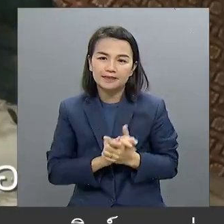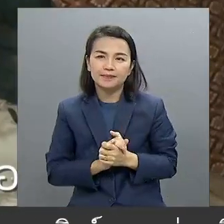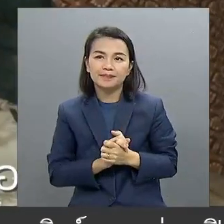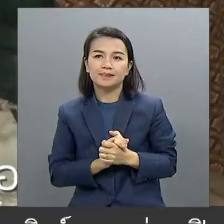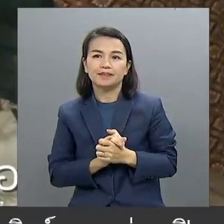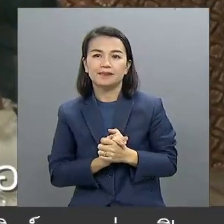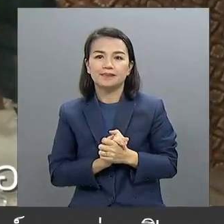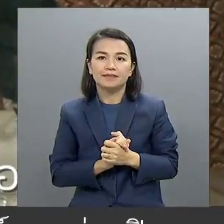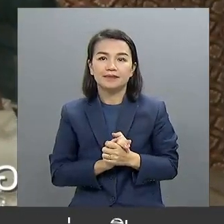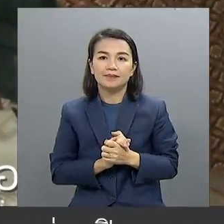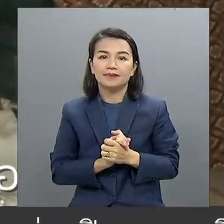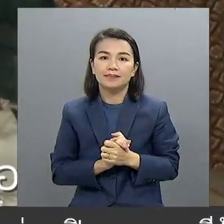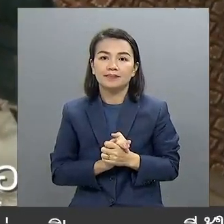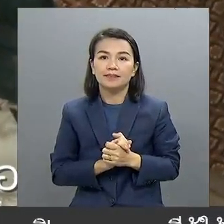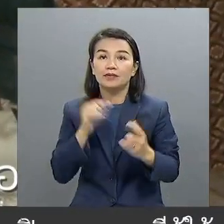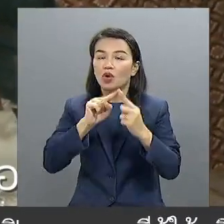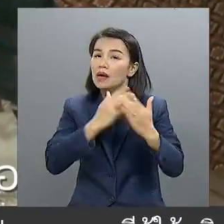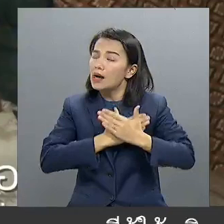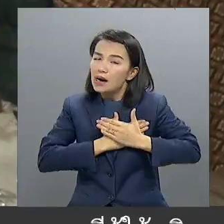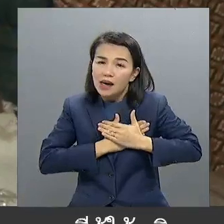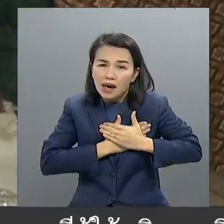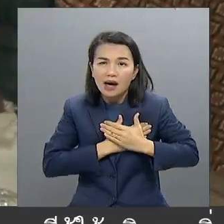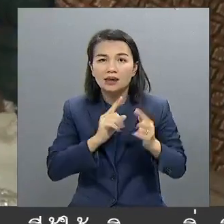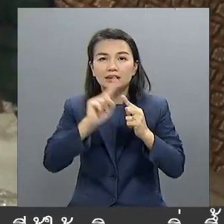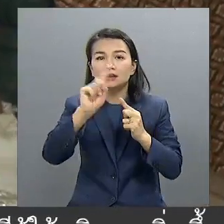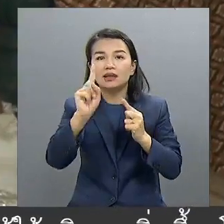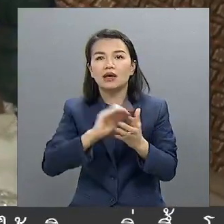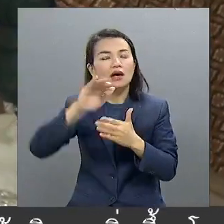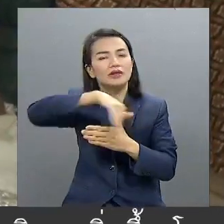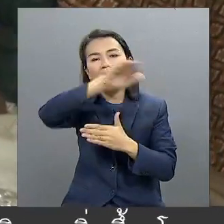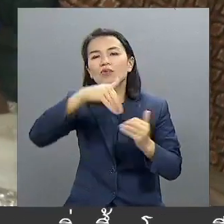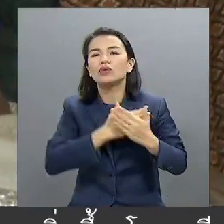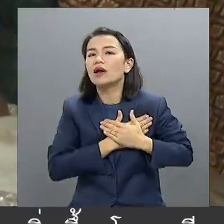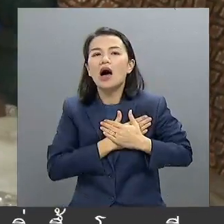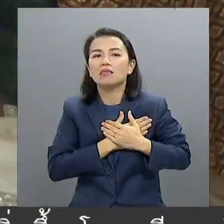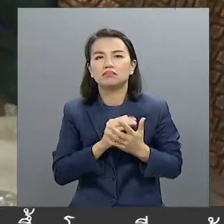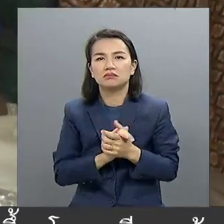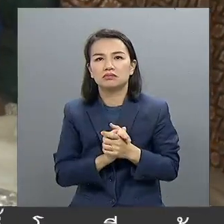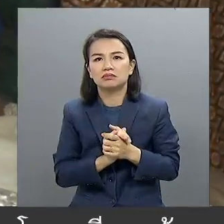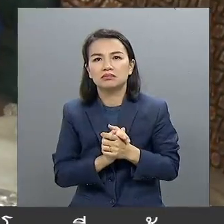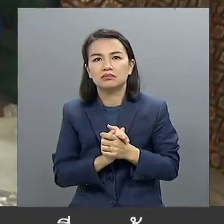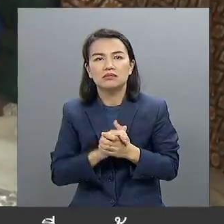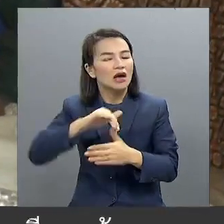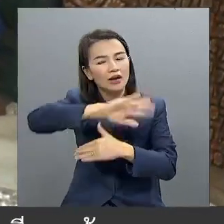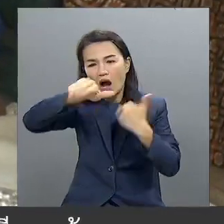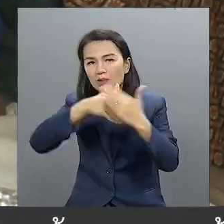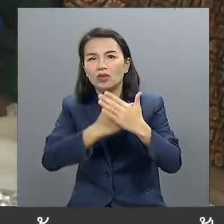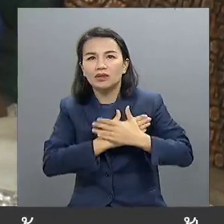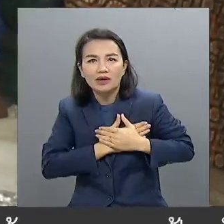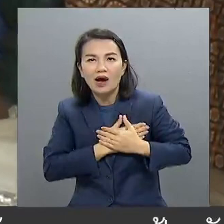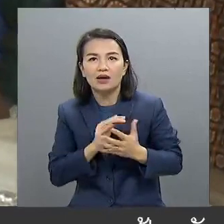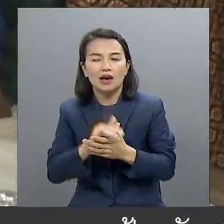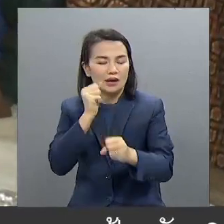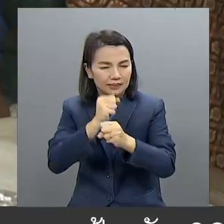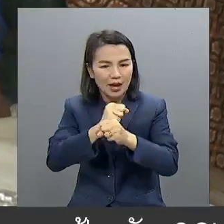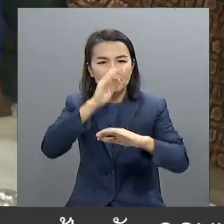องของ tai ที่แม่เซียกรักมากที่สุดเพราะอะไรทุกกัน Florida andเพความพี่แม่ทำอยู่ที่นั่น wam